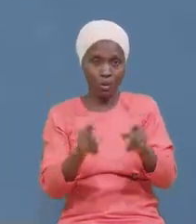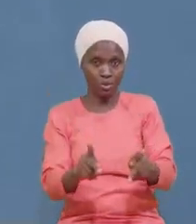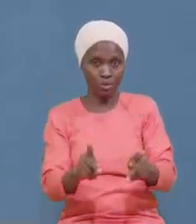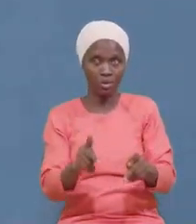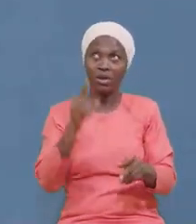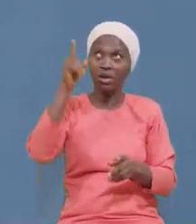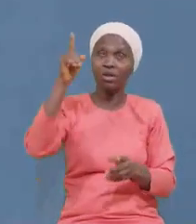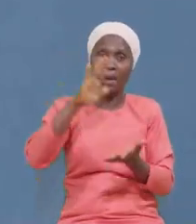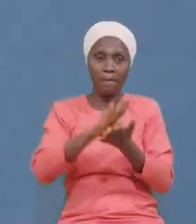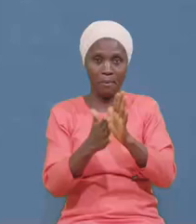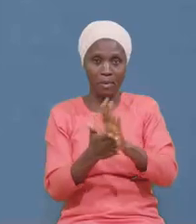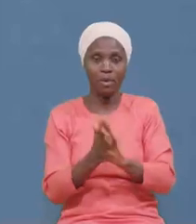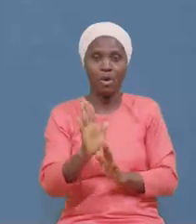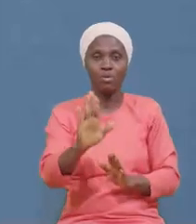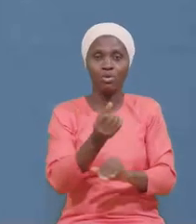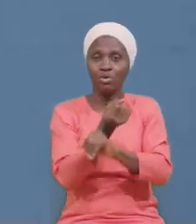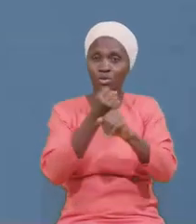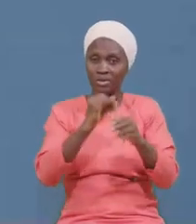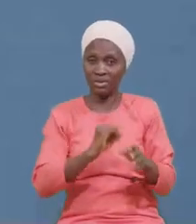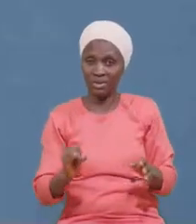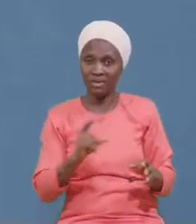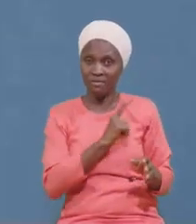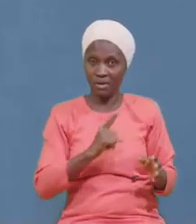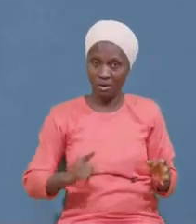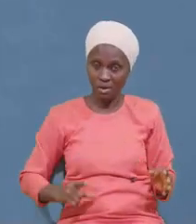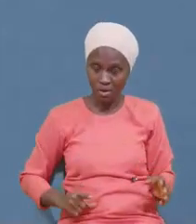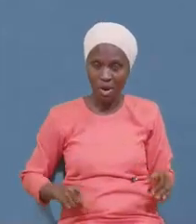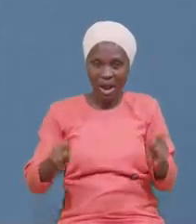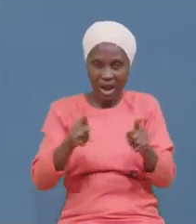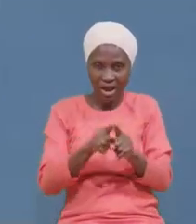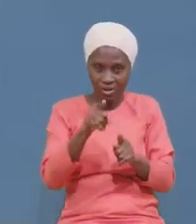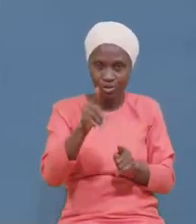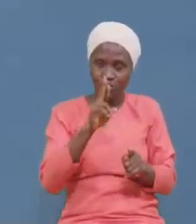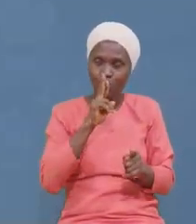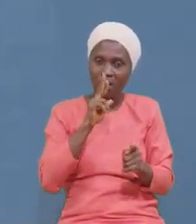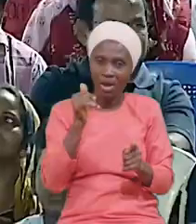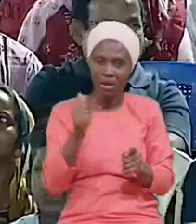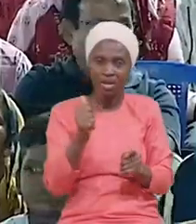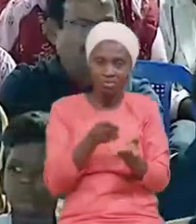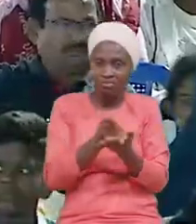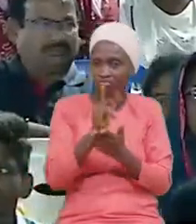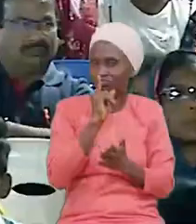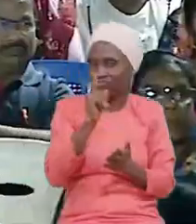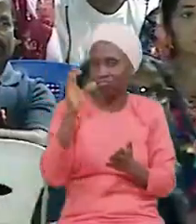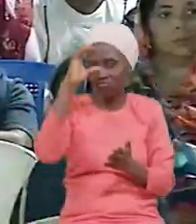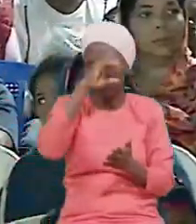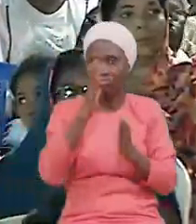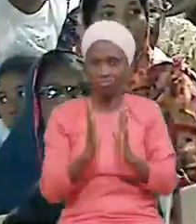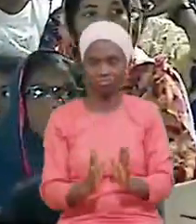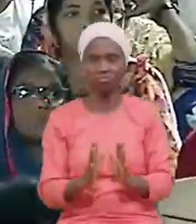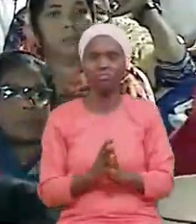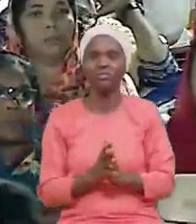your saving Lord as a sincere seeker. ఆయన ఎదురు చూచే వారందరికీ కూడా